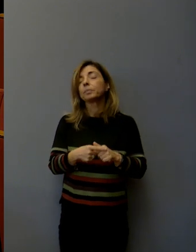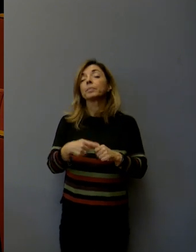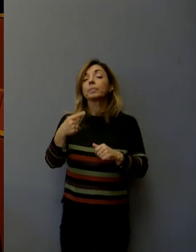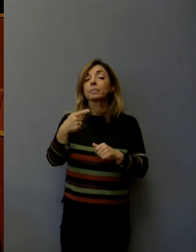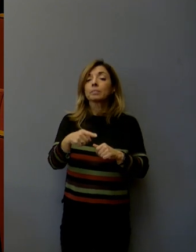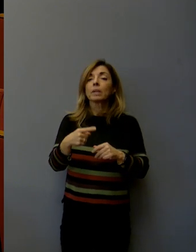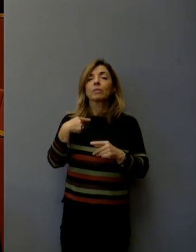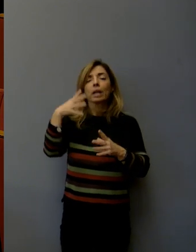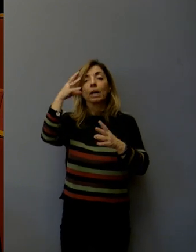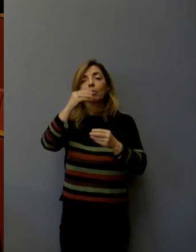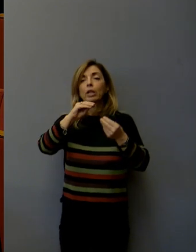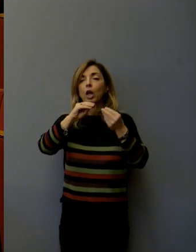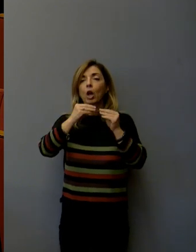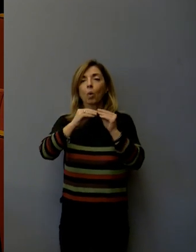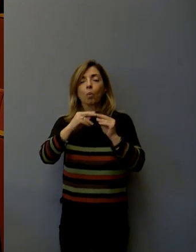risposta